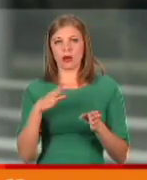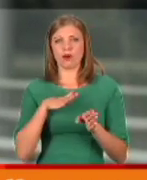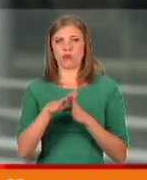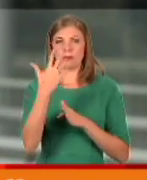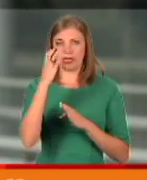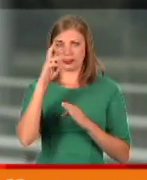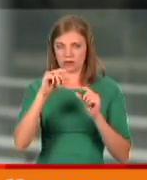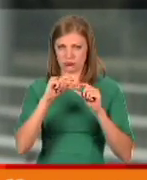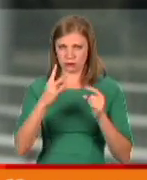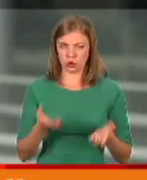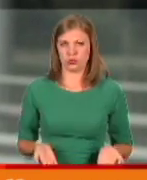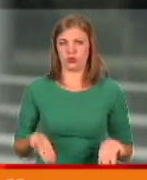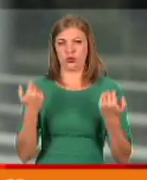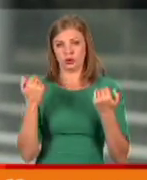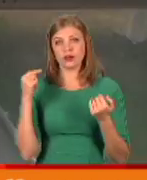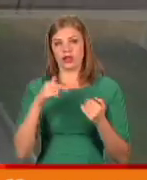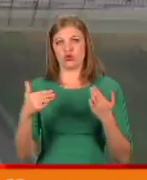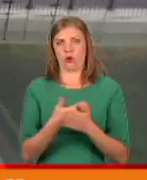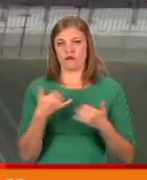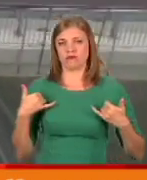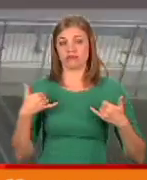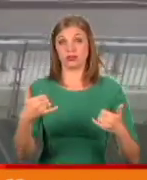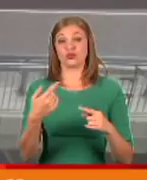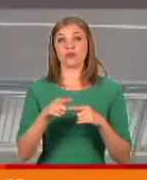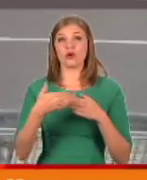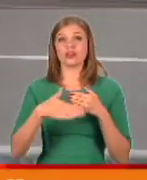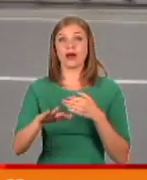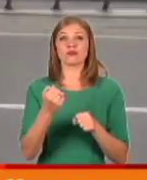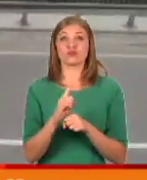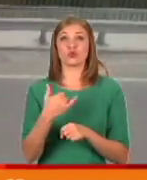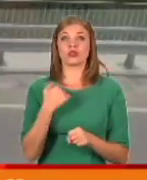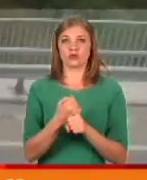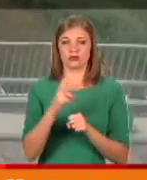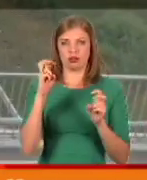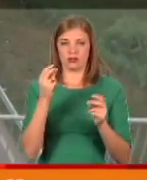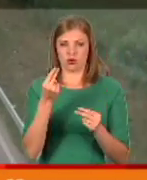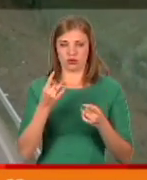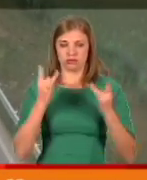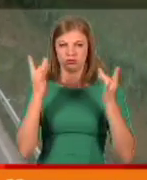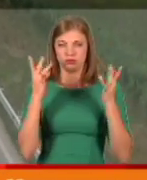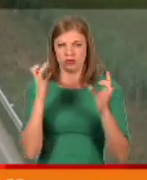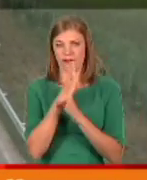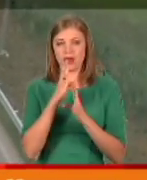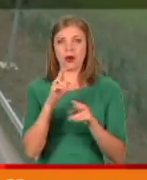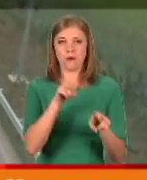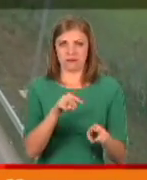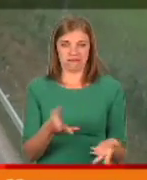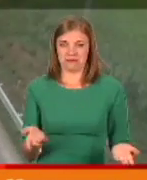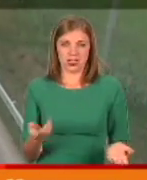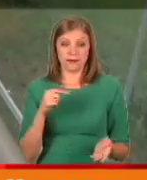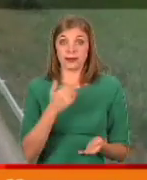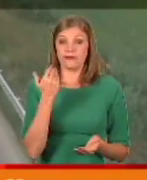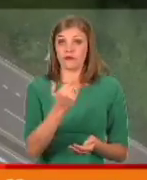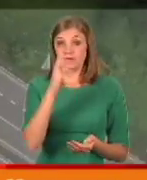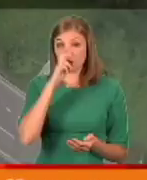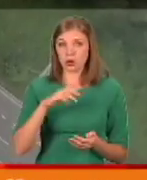5 см верхнього шару асфальту, класти новий. То весь ямковий ремонт, який у нас робиться, це гроші на вітер, його ніхто не контролює. Однак є в